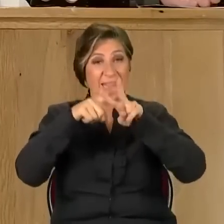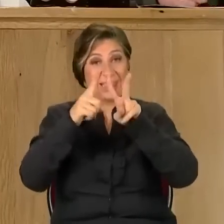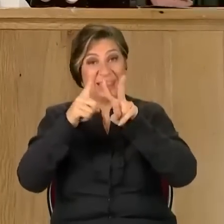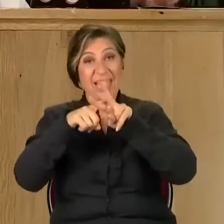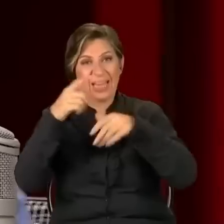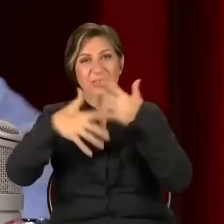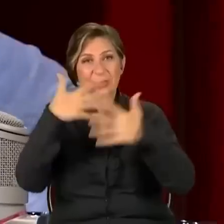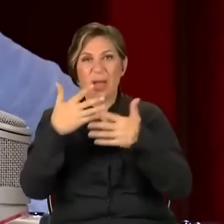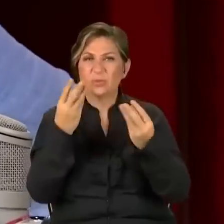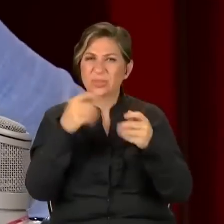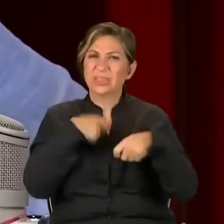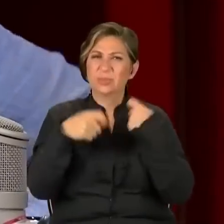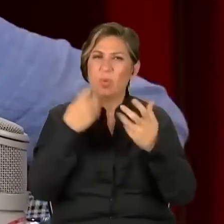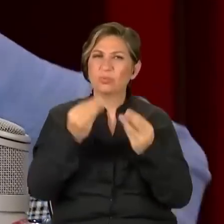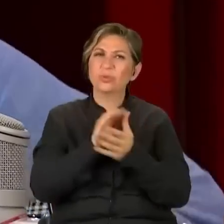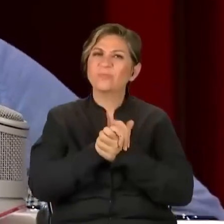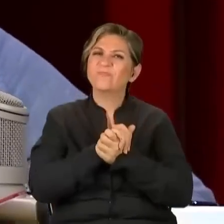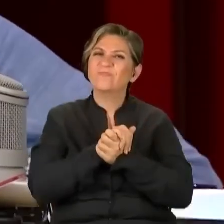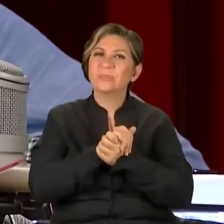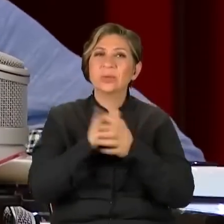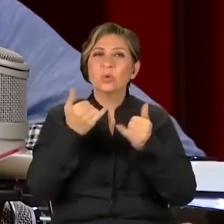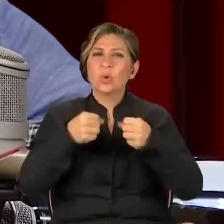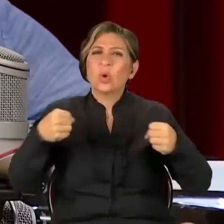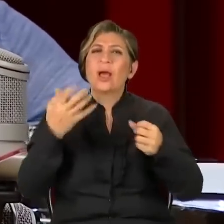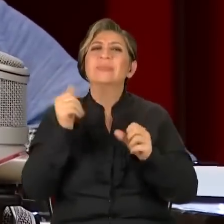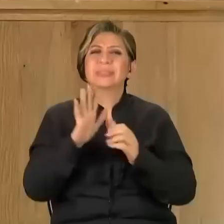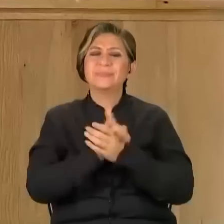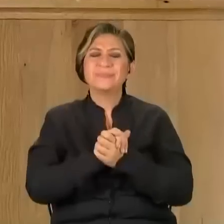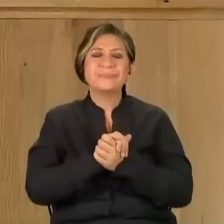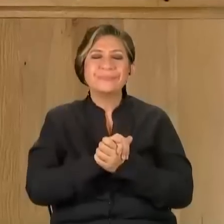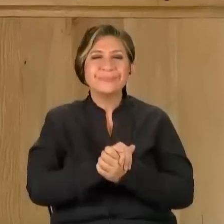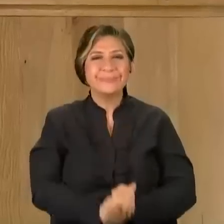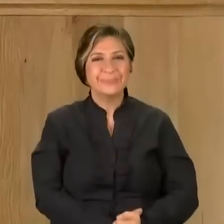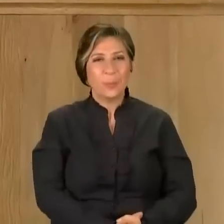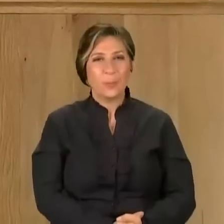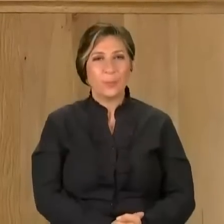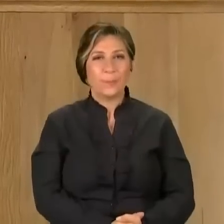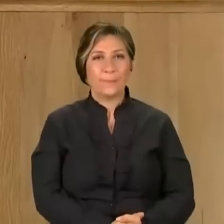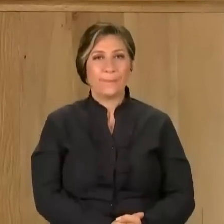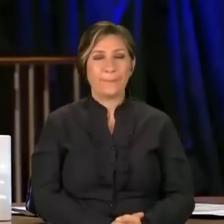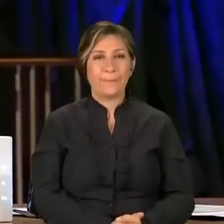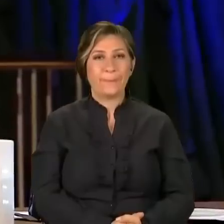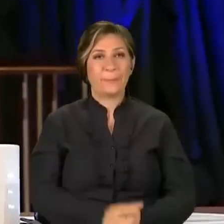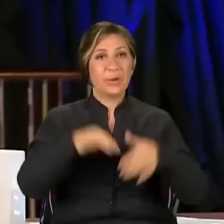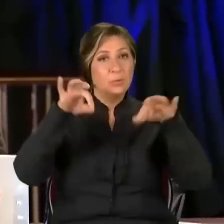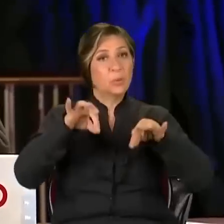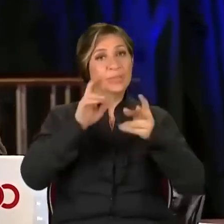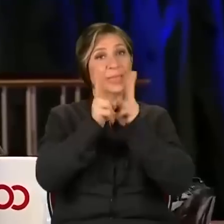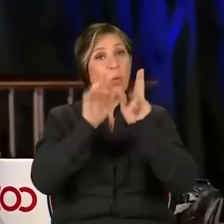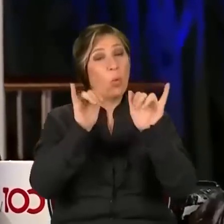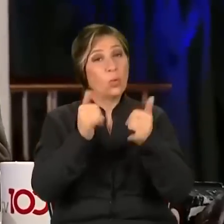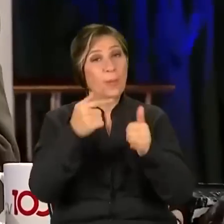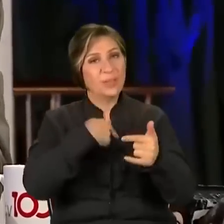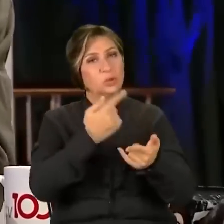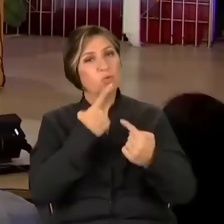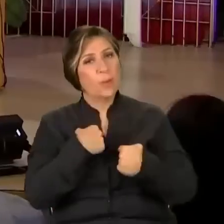ile karıştırmam çok abes olmuş, evet. Gerçi kilo almadı tabii o. Evet. Evet. Peki şimdi... Şu andaki